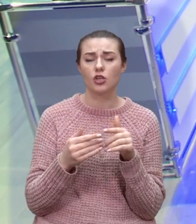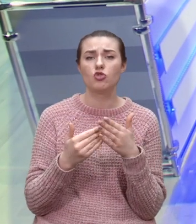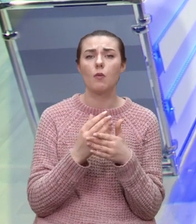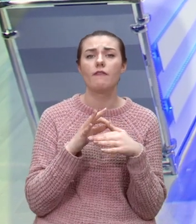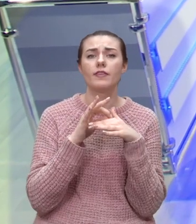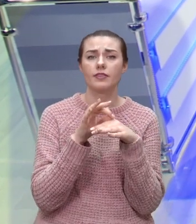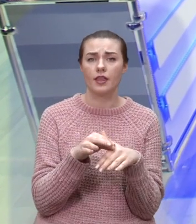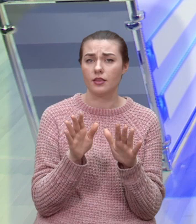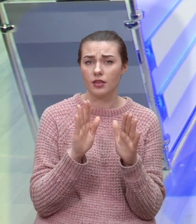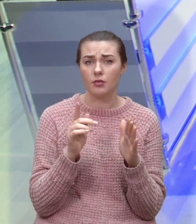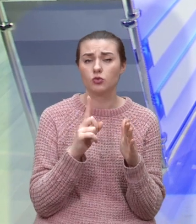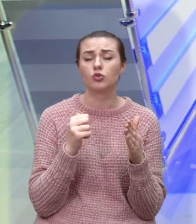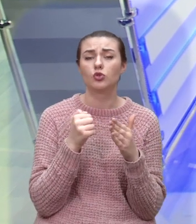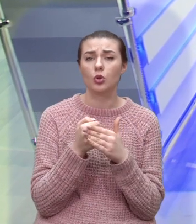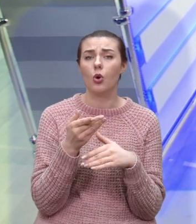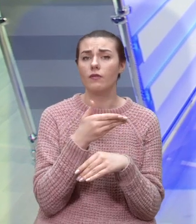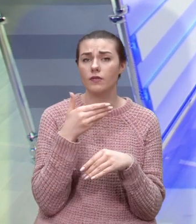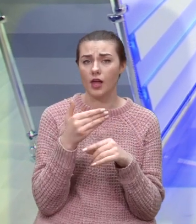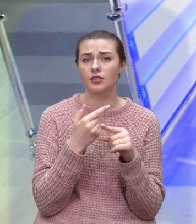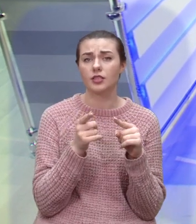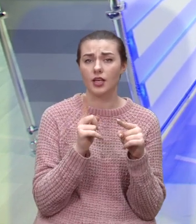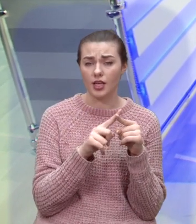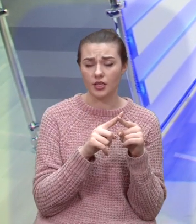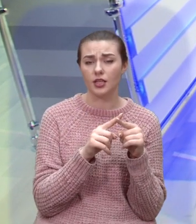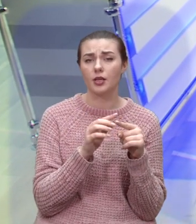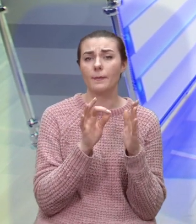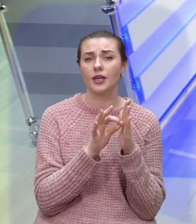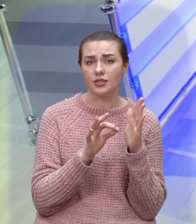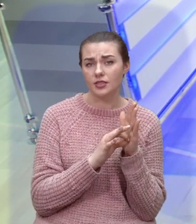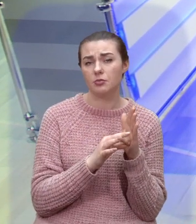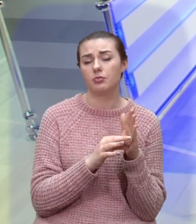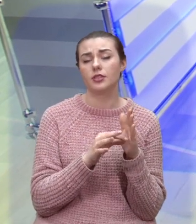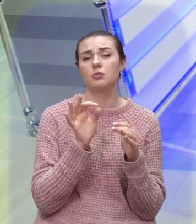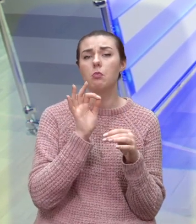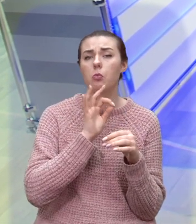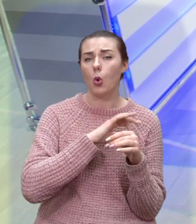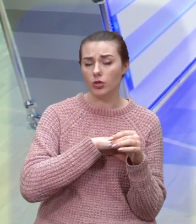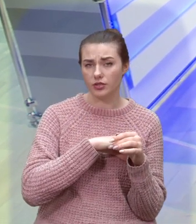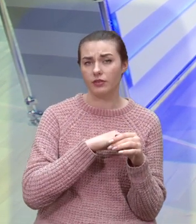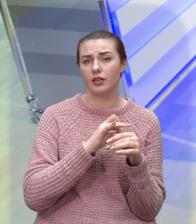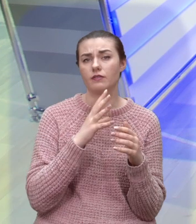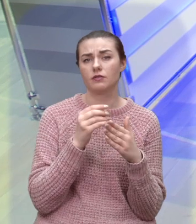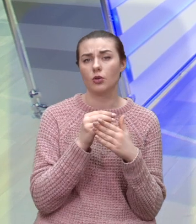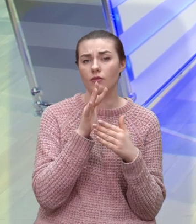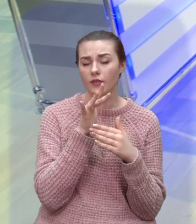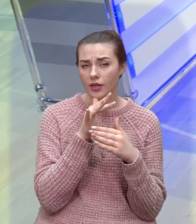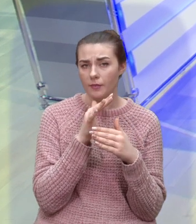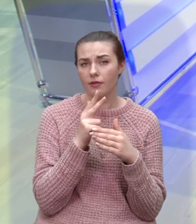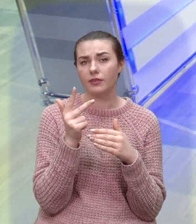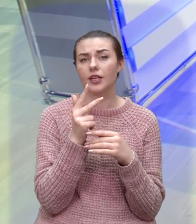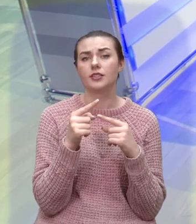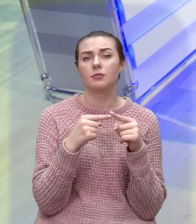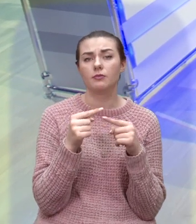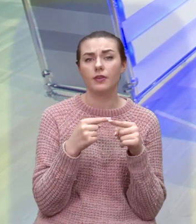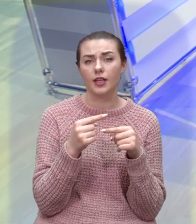лера возведения адвентистской поношу да нас этот этот принцип если использовали и в свое время там